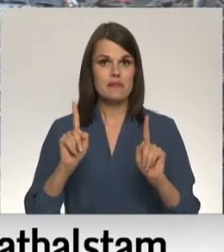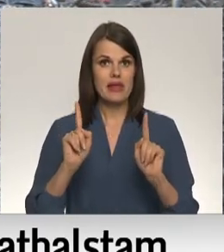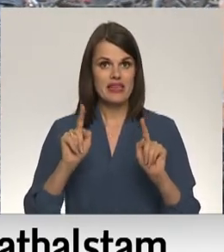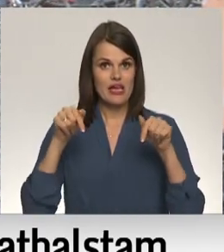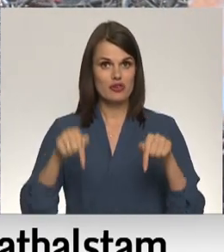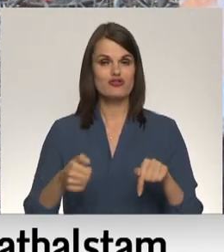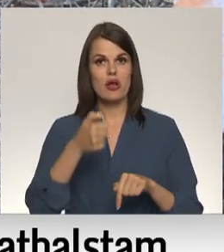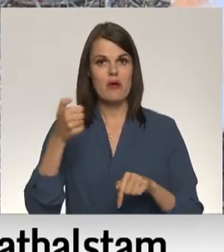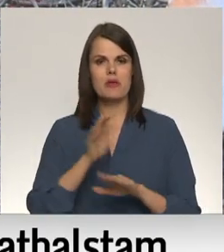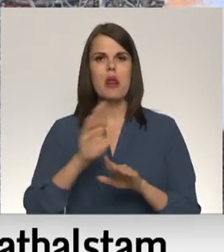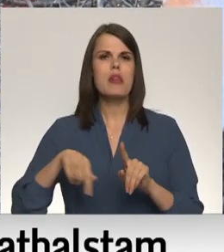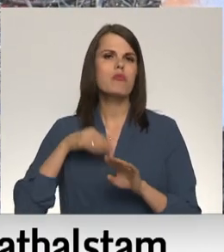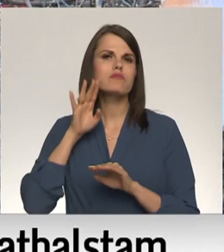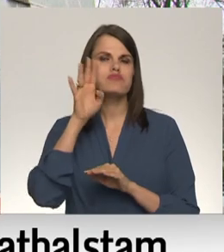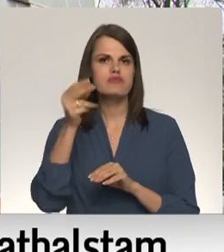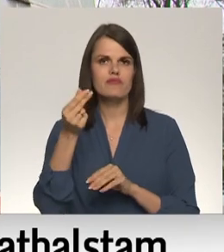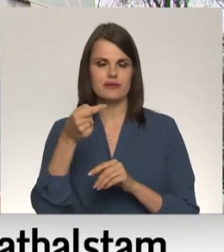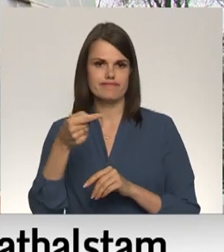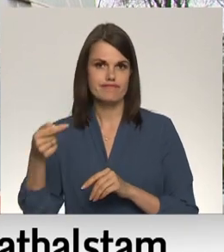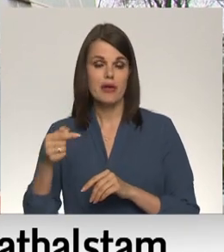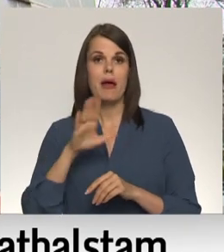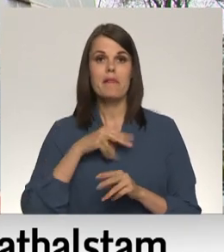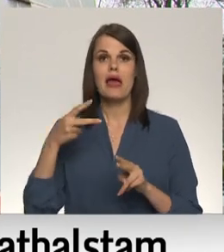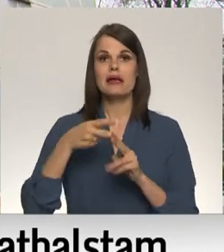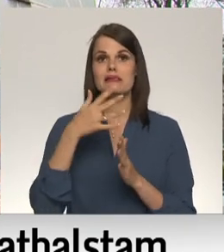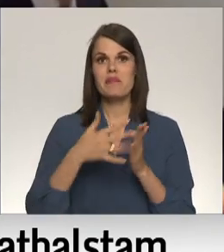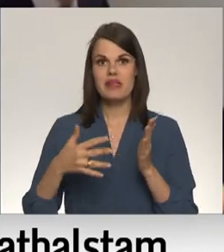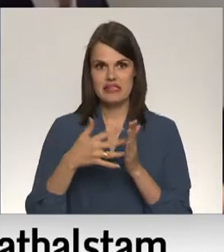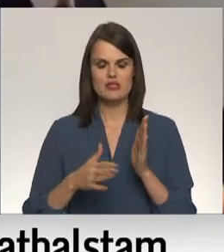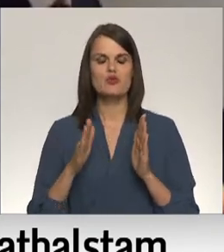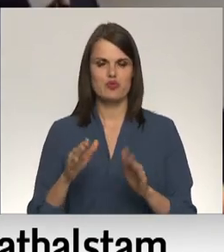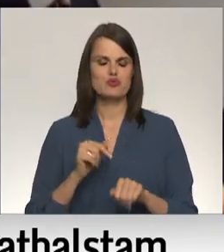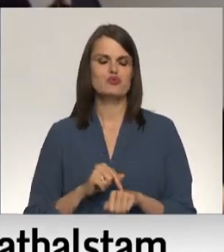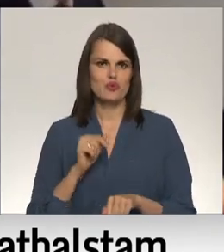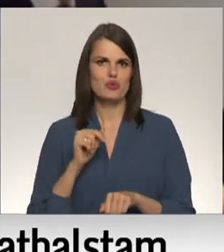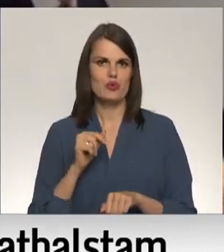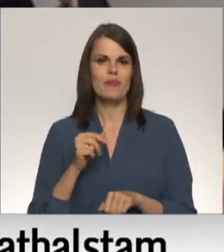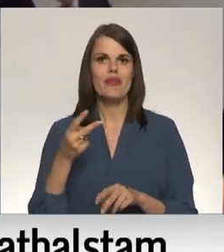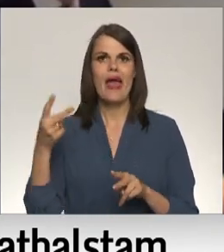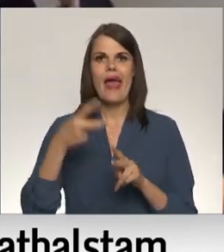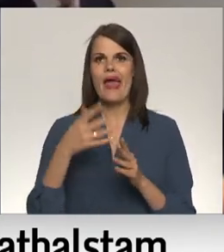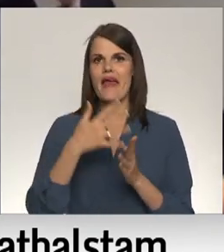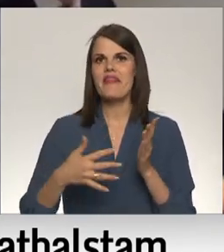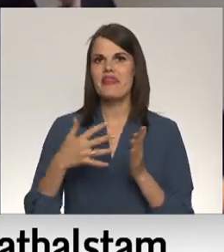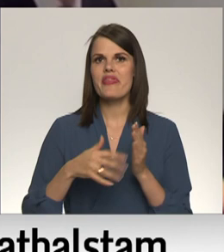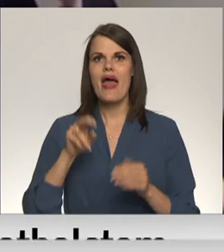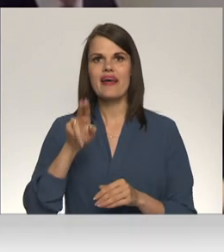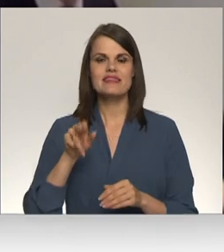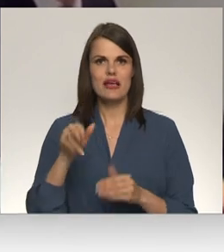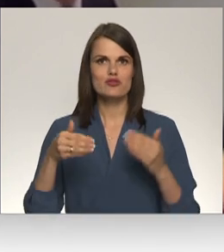ietekmi. Labklājības ministrs sola, ka pensiju indeksācija būs jūtama. Indeksācijas koeficients šogad ir